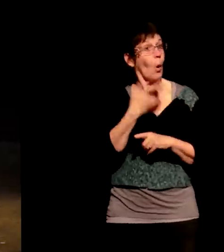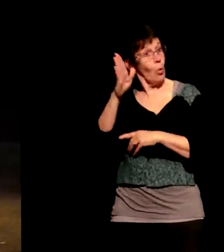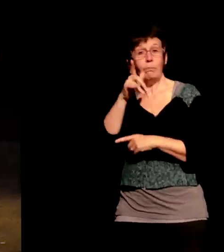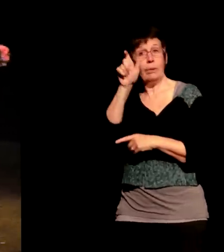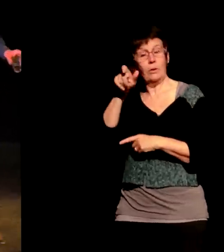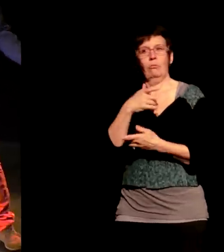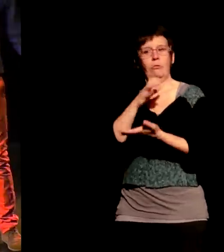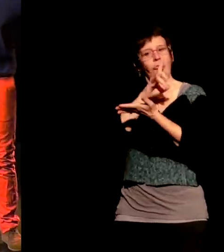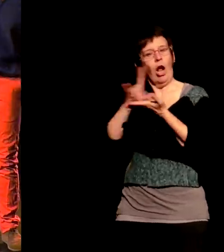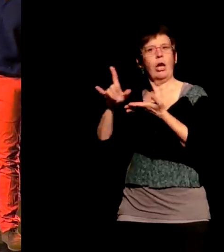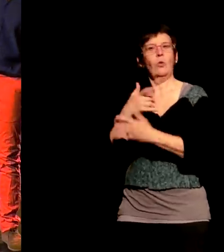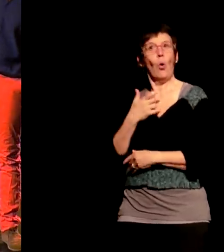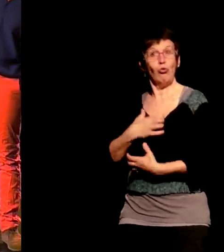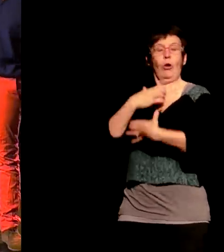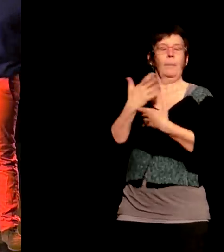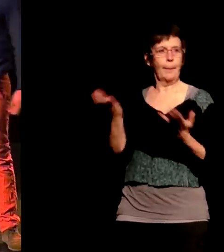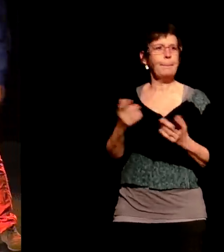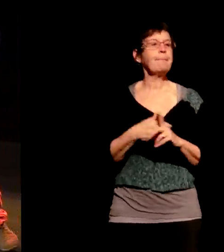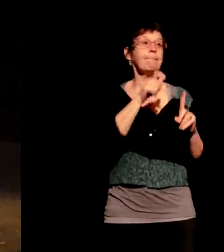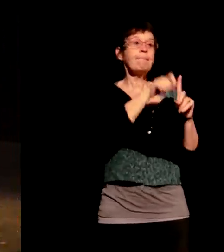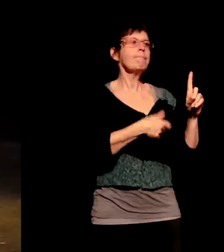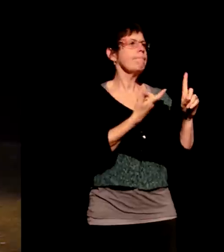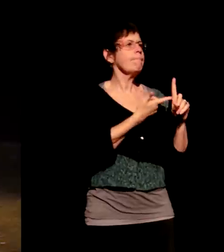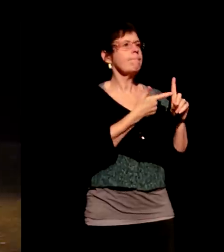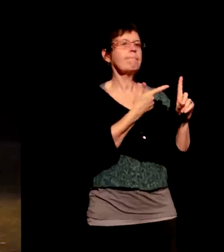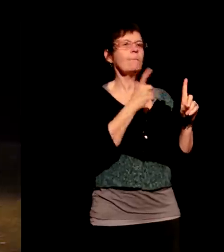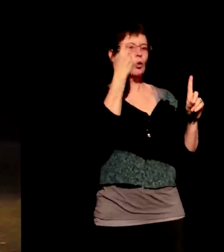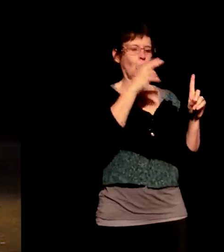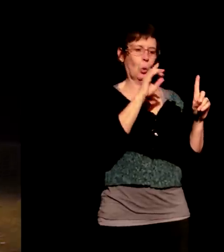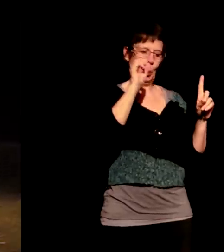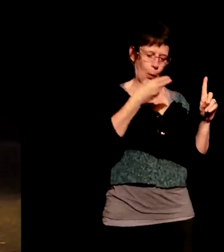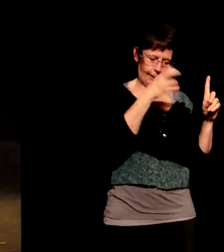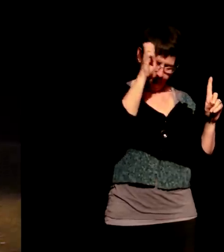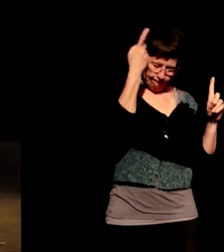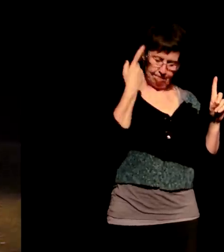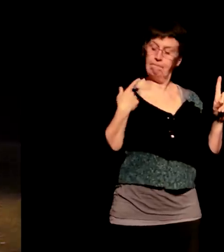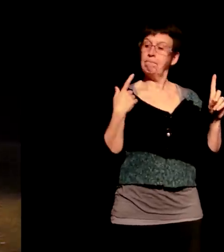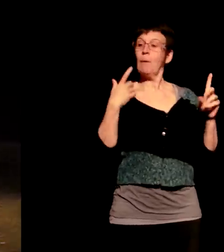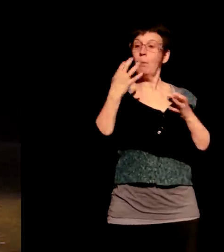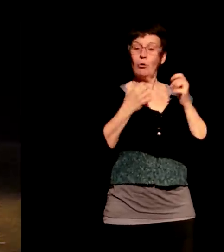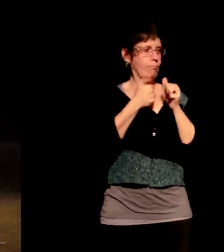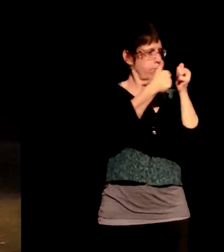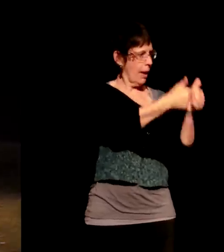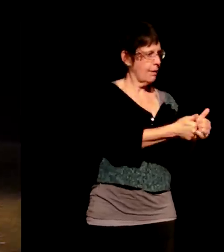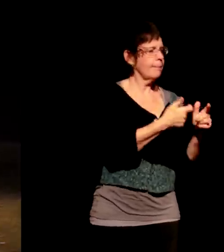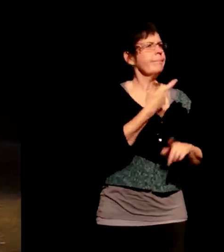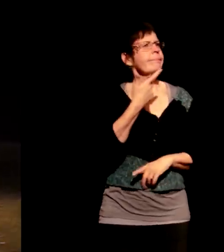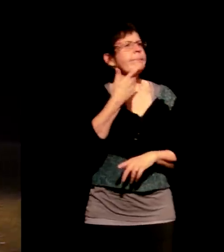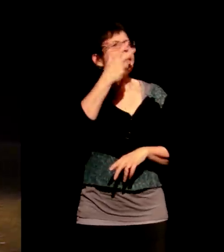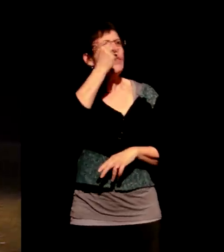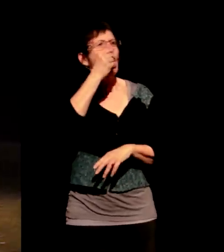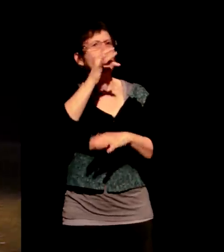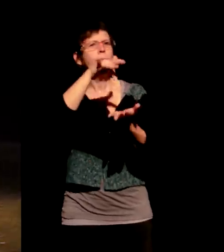de Dieudonné ? Il est attaqué en procès. Il y a quelqu'un qui menace d'interdire son spectacle à Nantes.